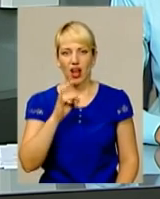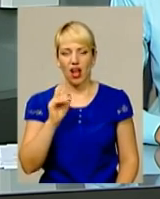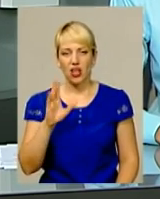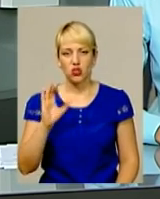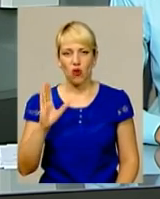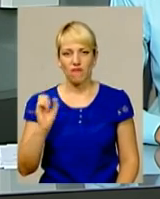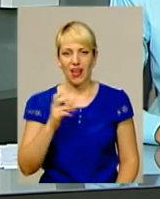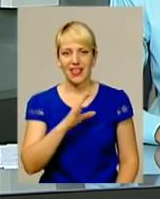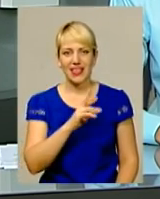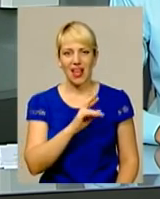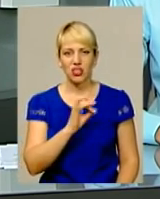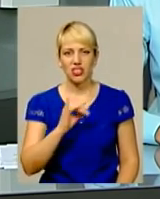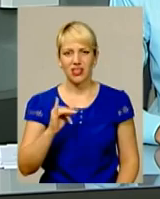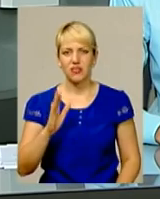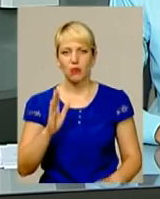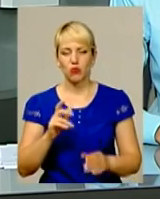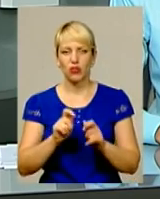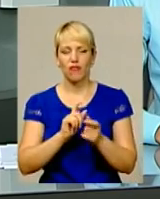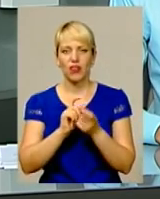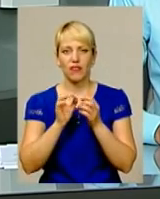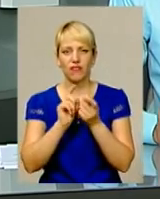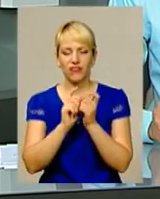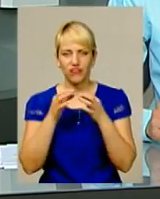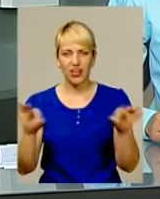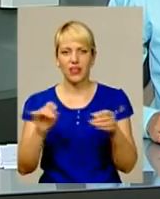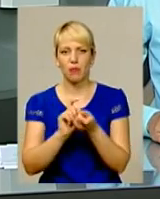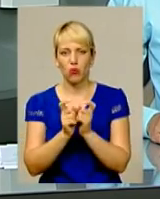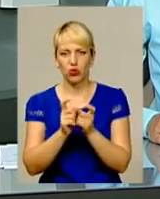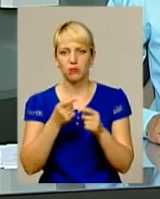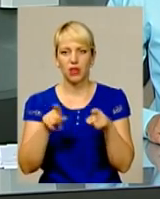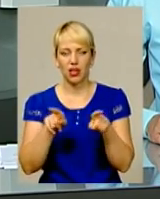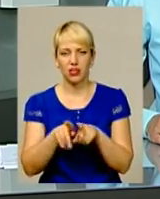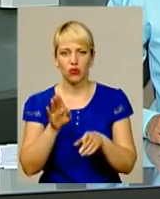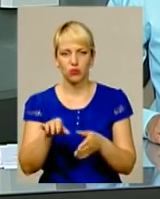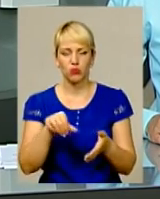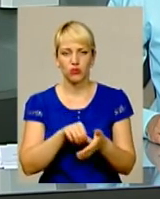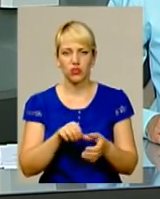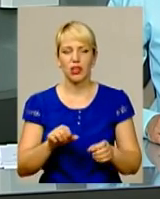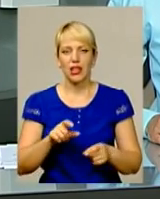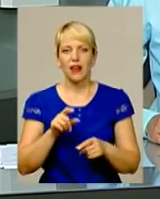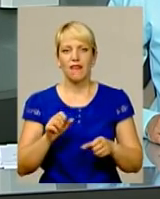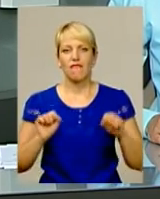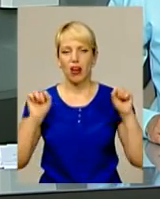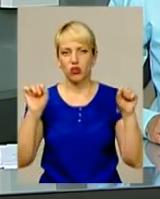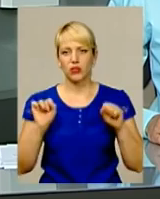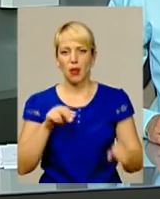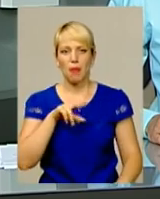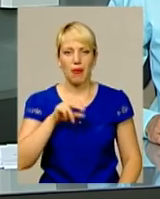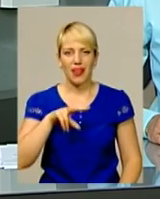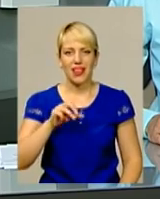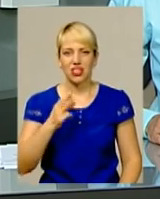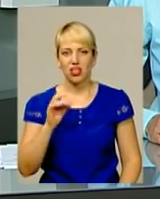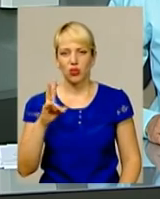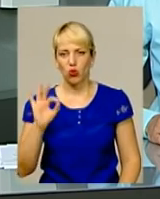Хоцянівський – виборюватимуть нагороди у вільній боротьбі. Виступатимуть у Ріо і важкоатлети Олександр Пелешенко і Дмитро